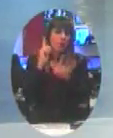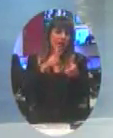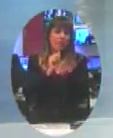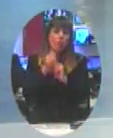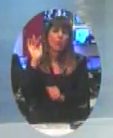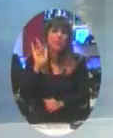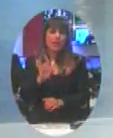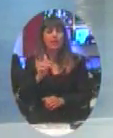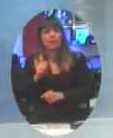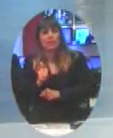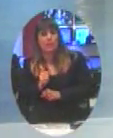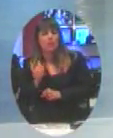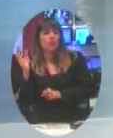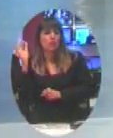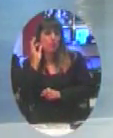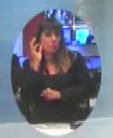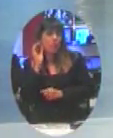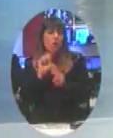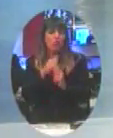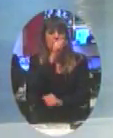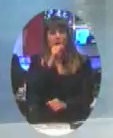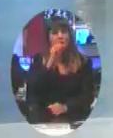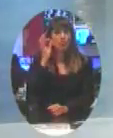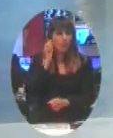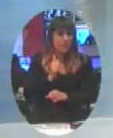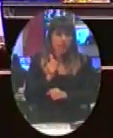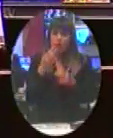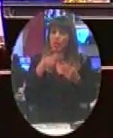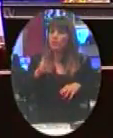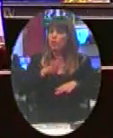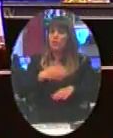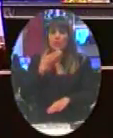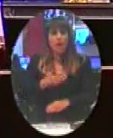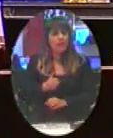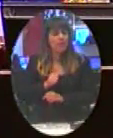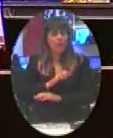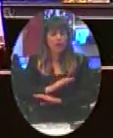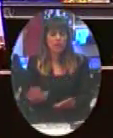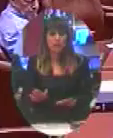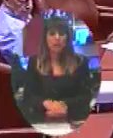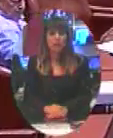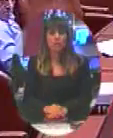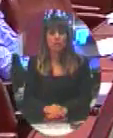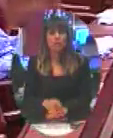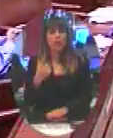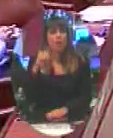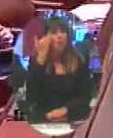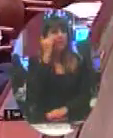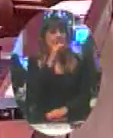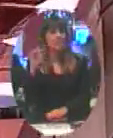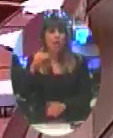נשים בצהל, לא, הוא איננו יכול להיות רב צבאי. אבל למרות עברת הרב קרים, היה מי שלא